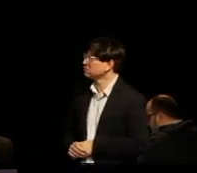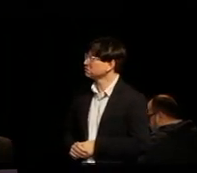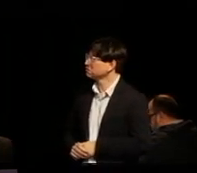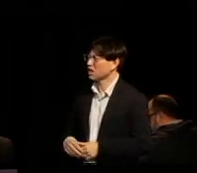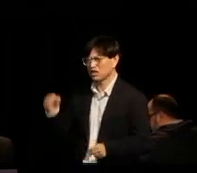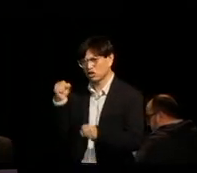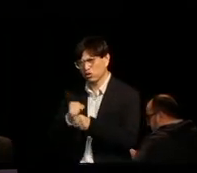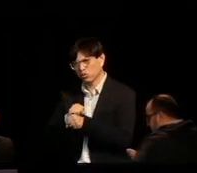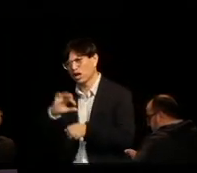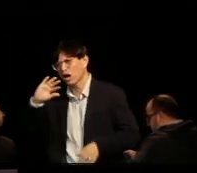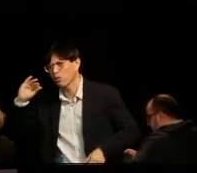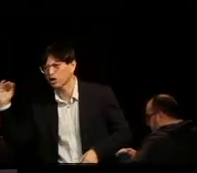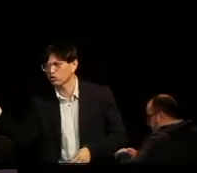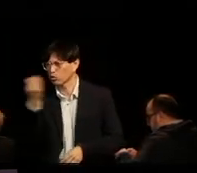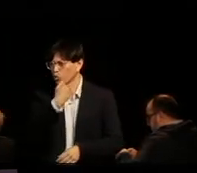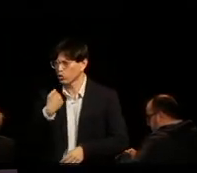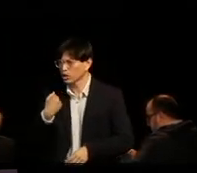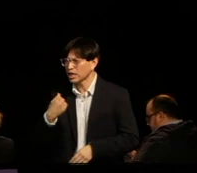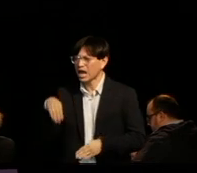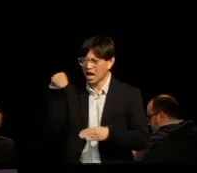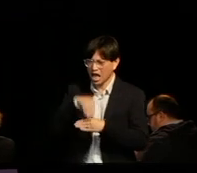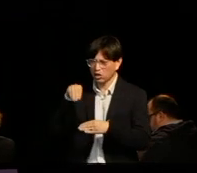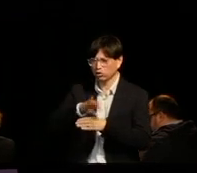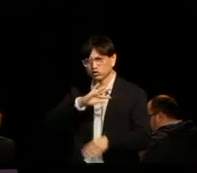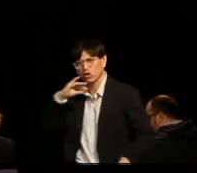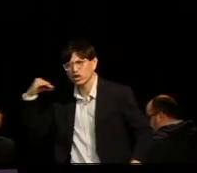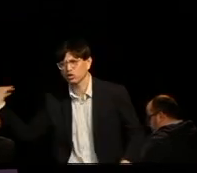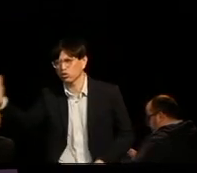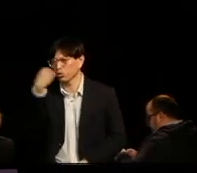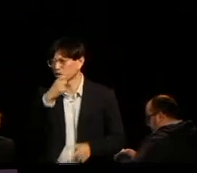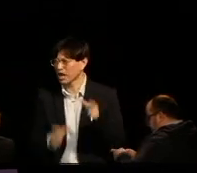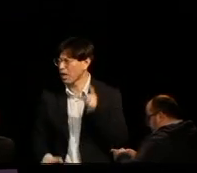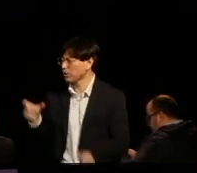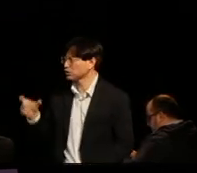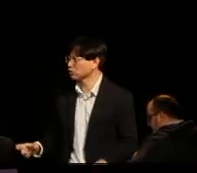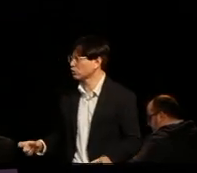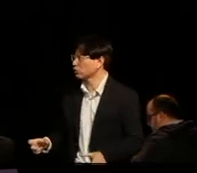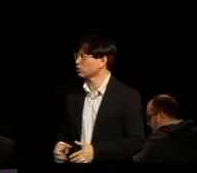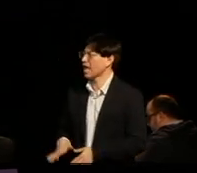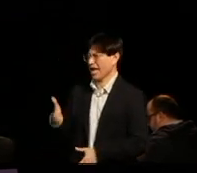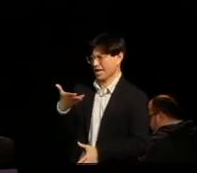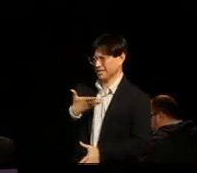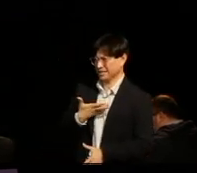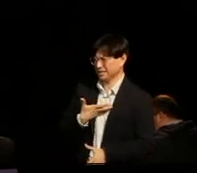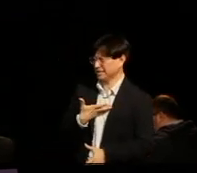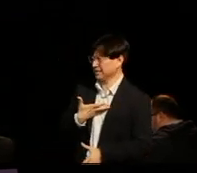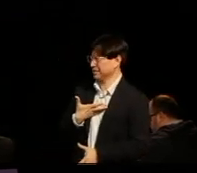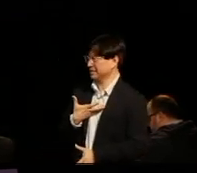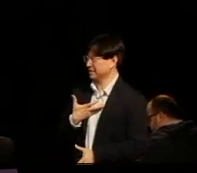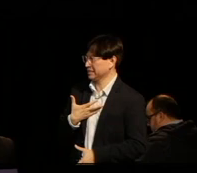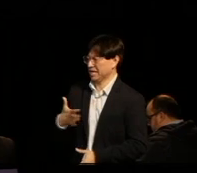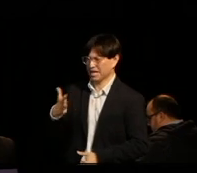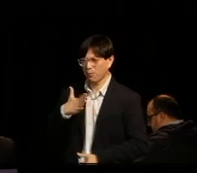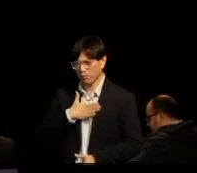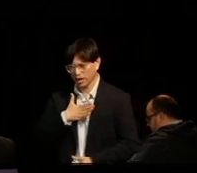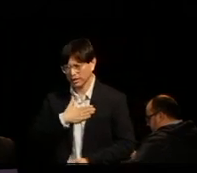quanti l'inclusione è una preoccupazione di di tutta la comunità Ma come vi dicevo la comunità esiste in gradi di appart tenenza